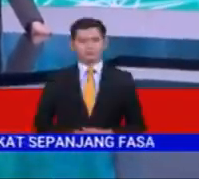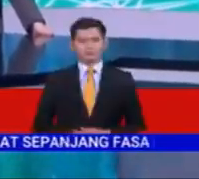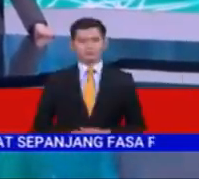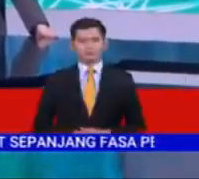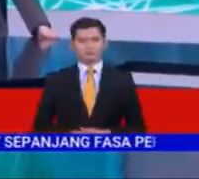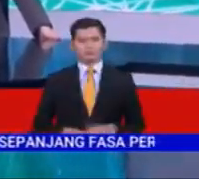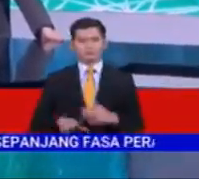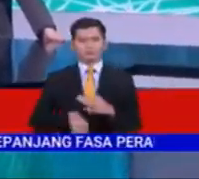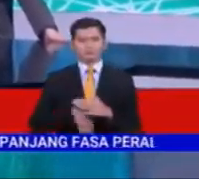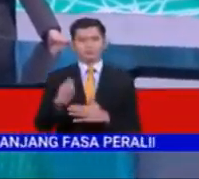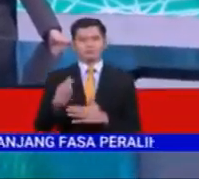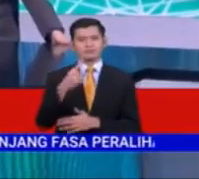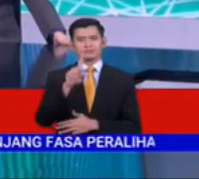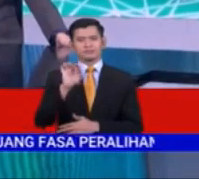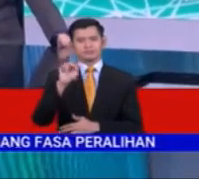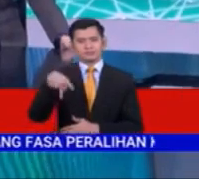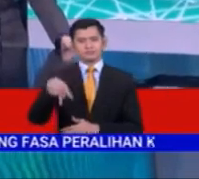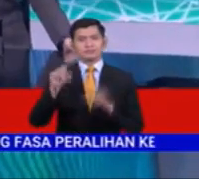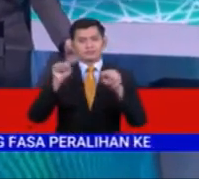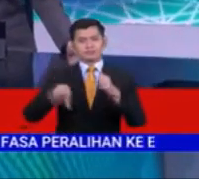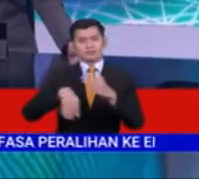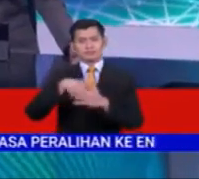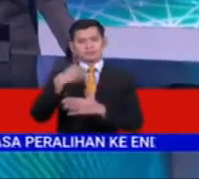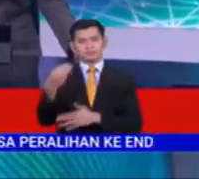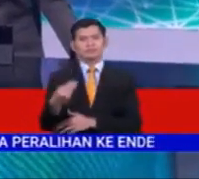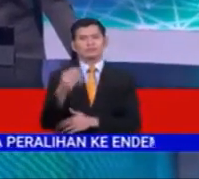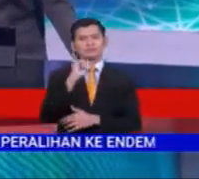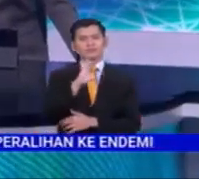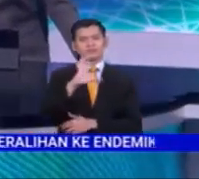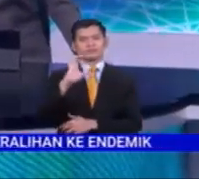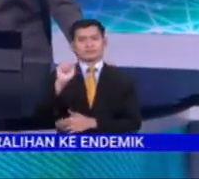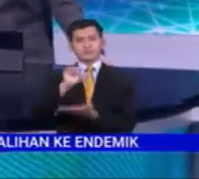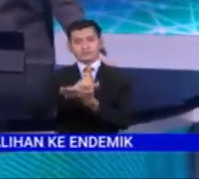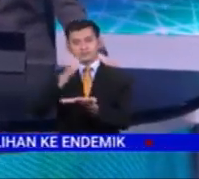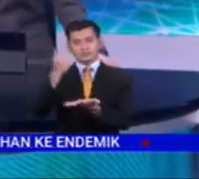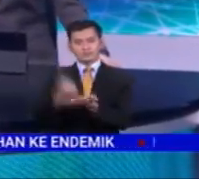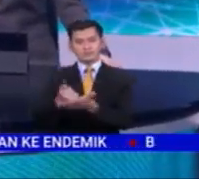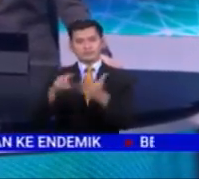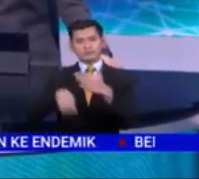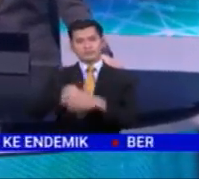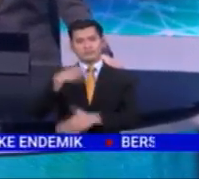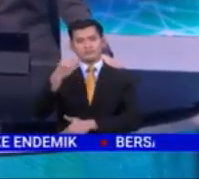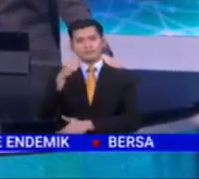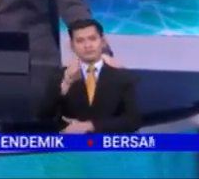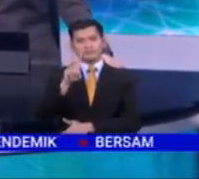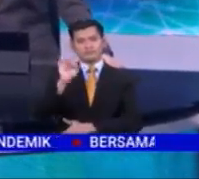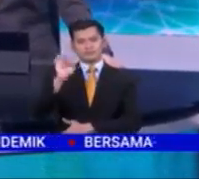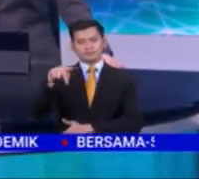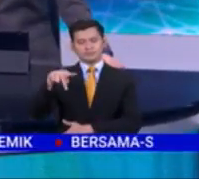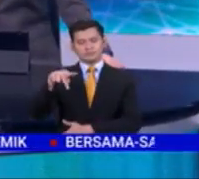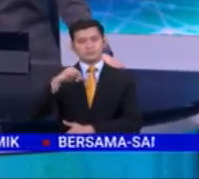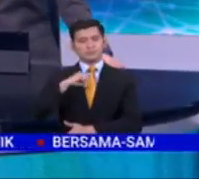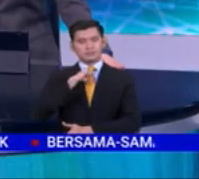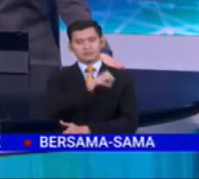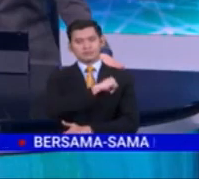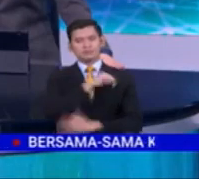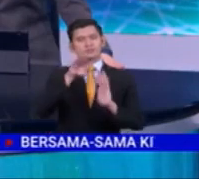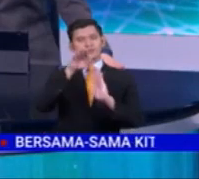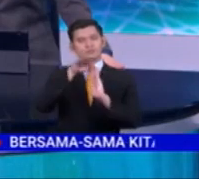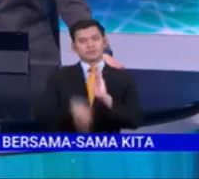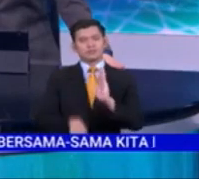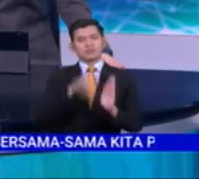bermula 1 April. Kenyataan KWSP menyebut permohonan pengeluaran dibuat kepada ahli di bawah umur 55